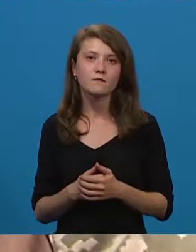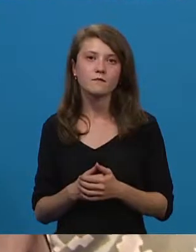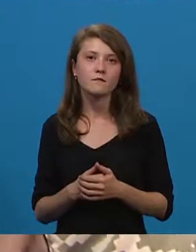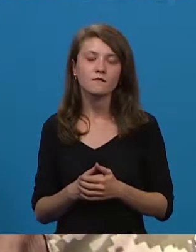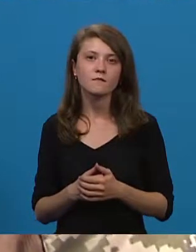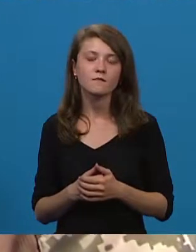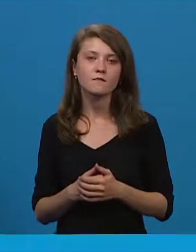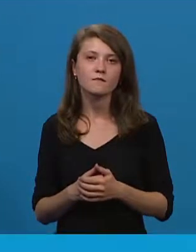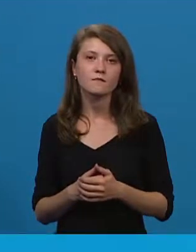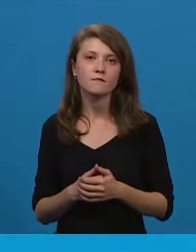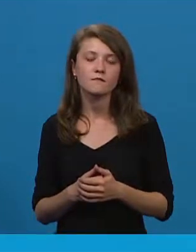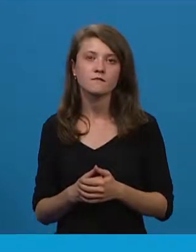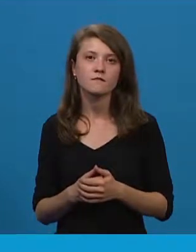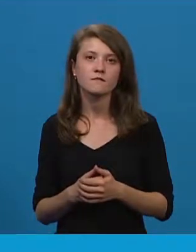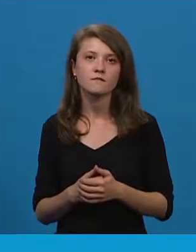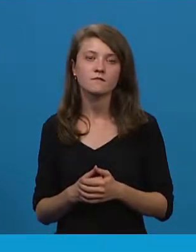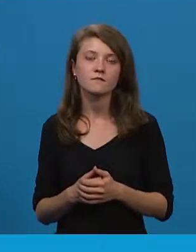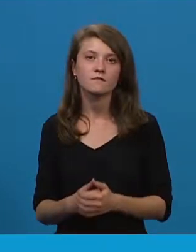добре.